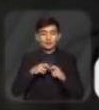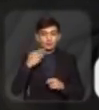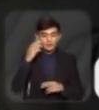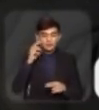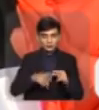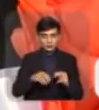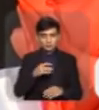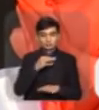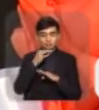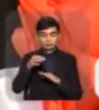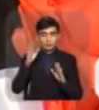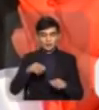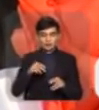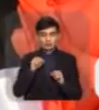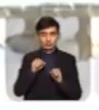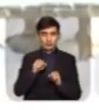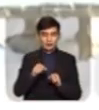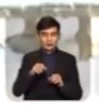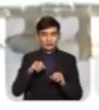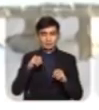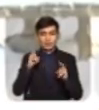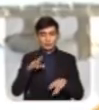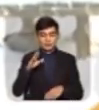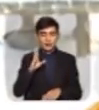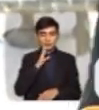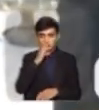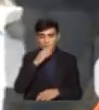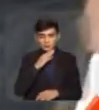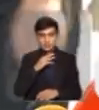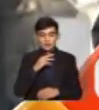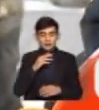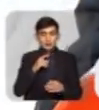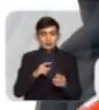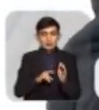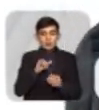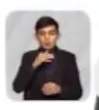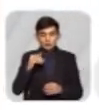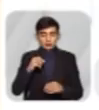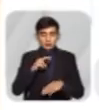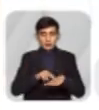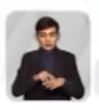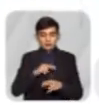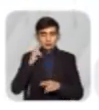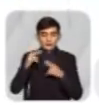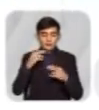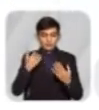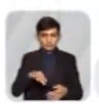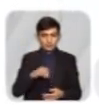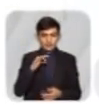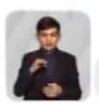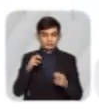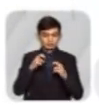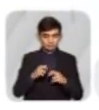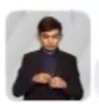Его передадут в правоохранительные органы. Родители же Андрюши Рогозина уже написали заявление в полицию и требуют